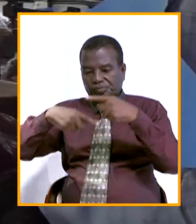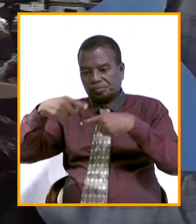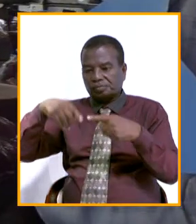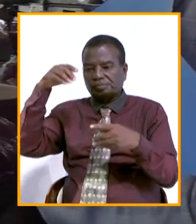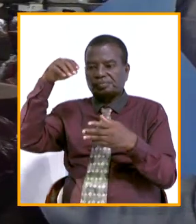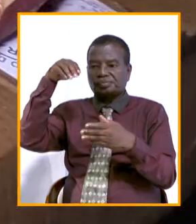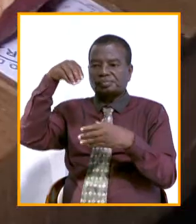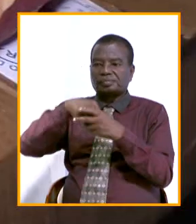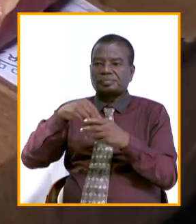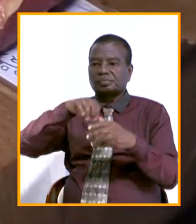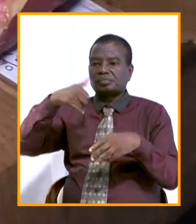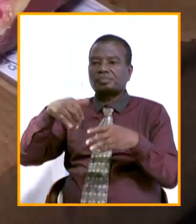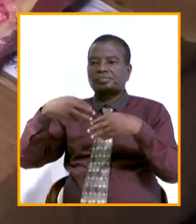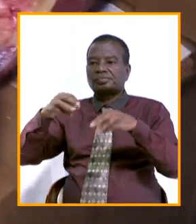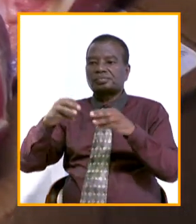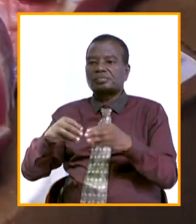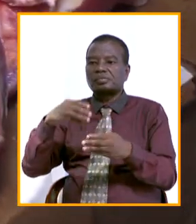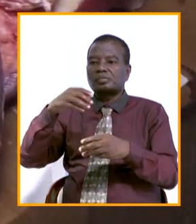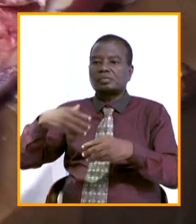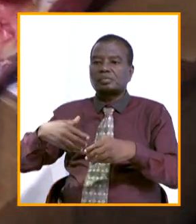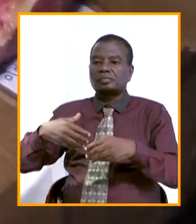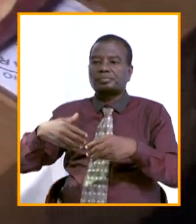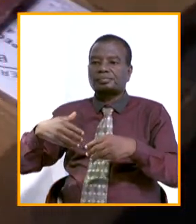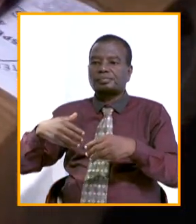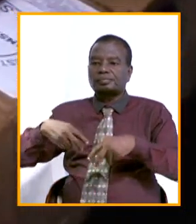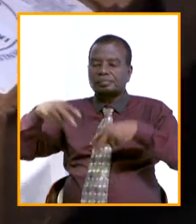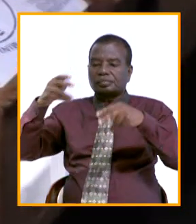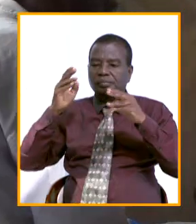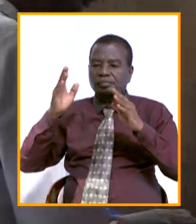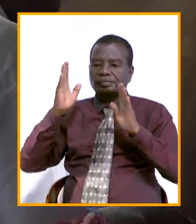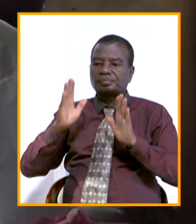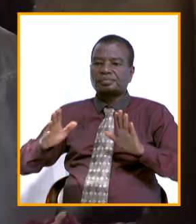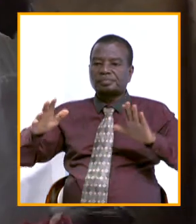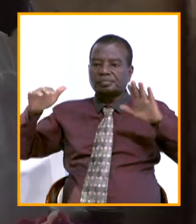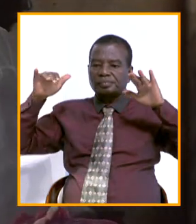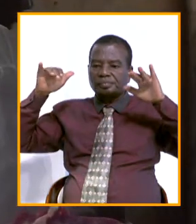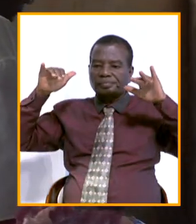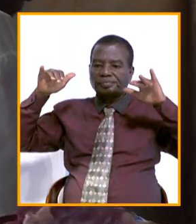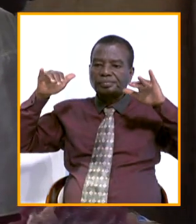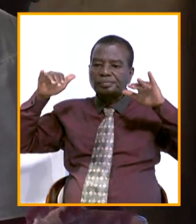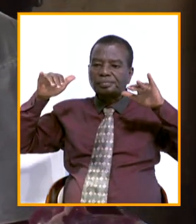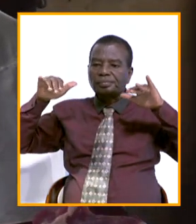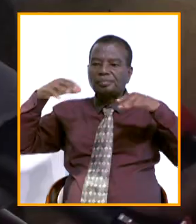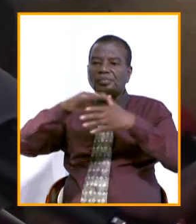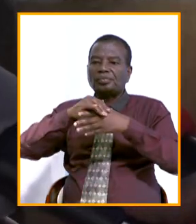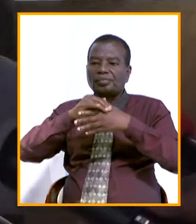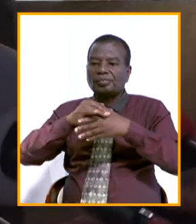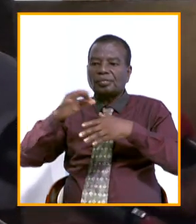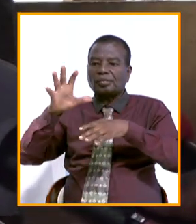le sac. Il pensait faire de bonnes affaires. Manque de peau pour lui, son client est un inspecteur du